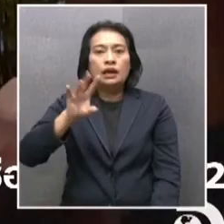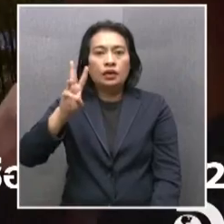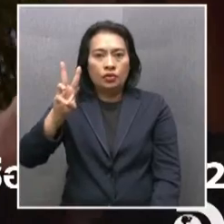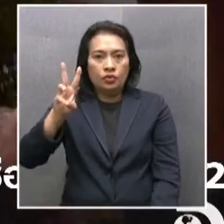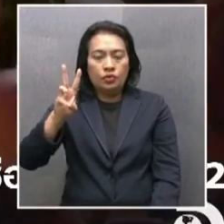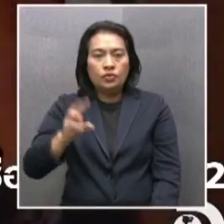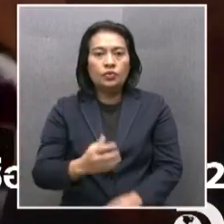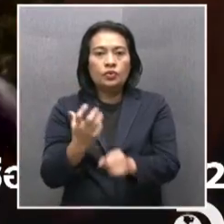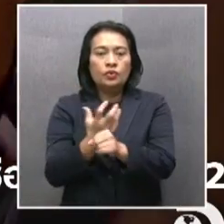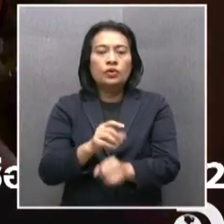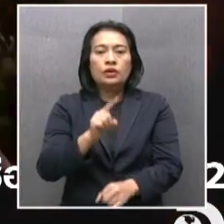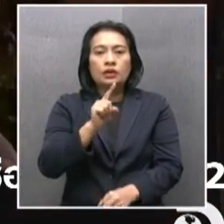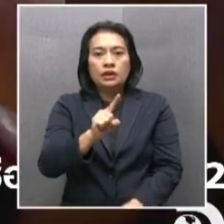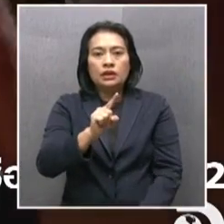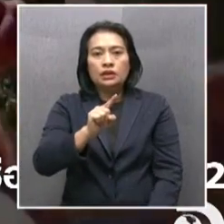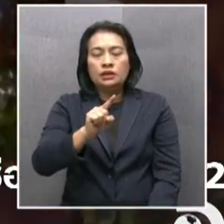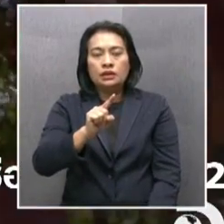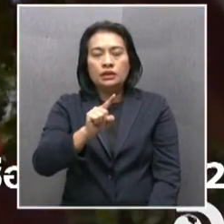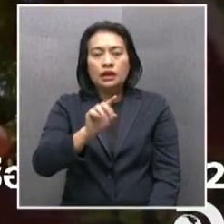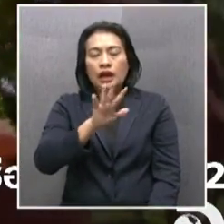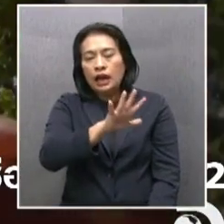และ562